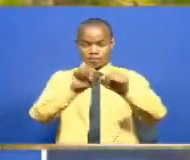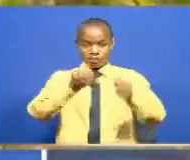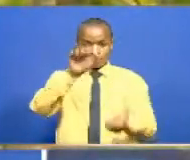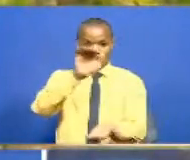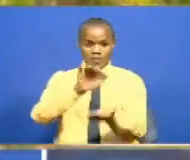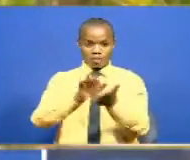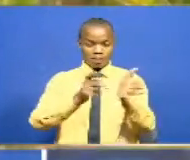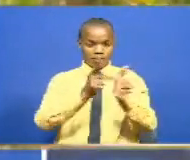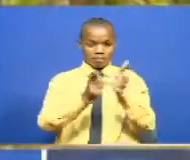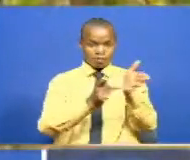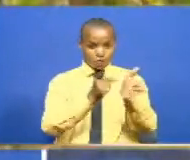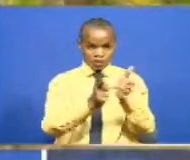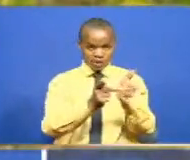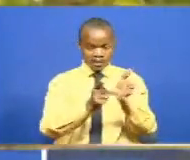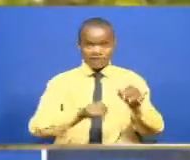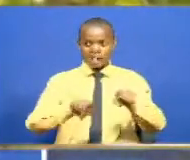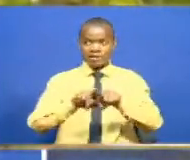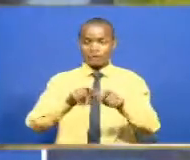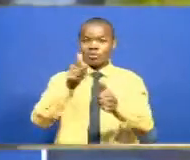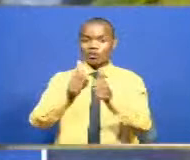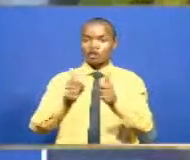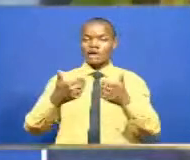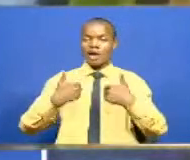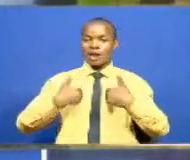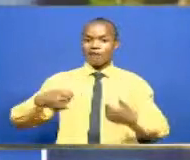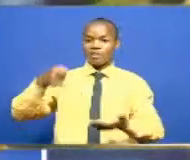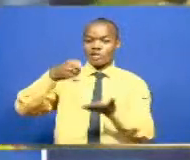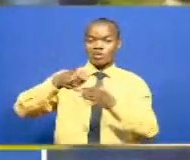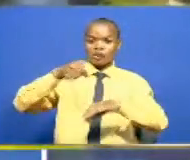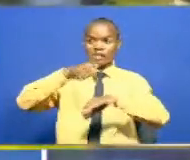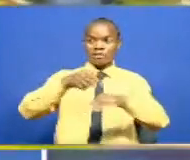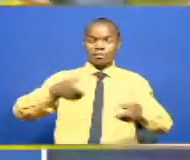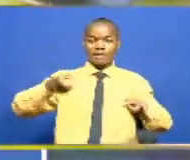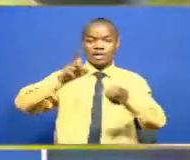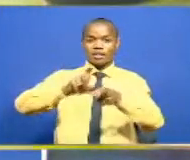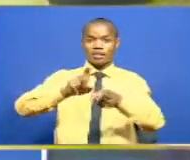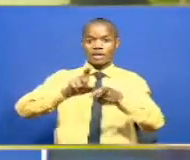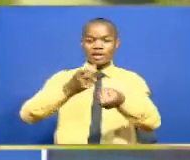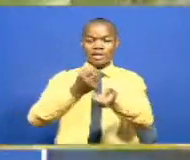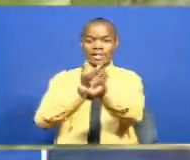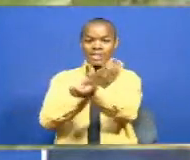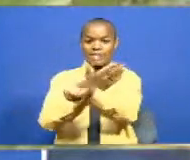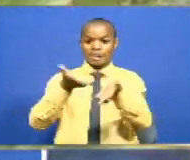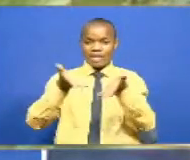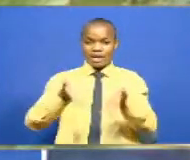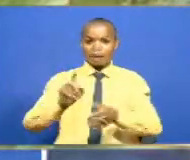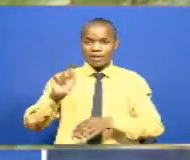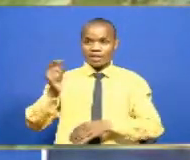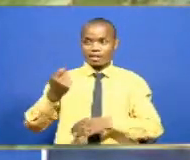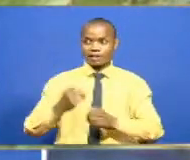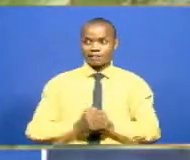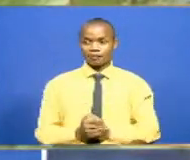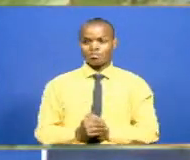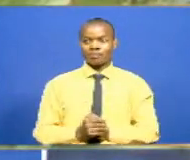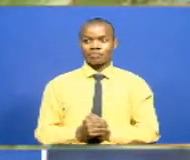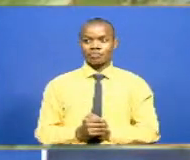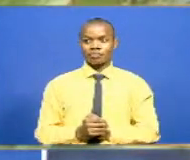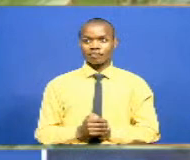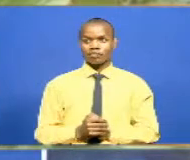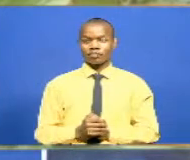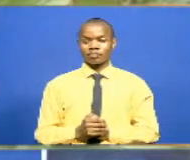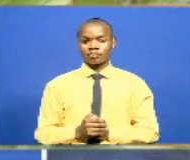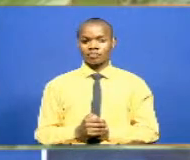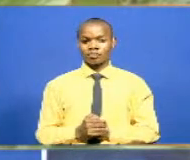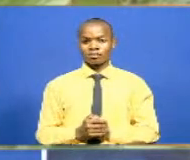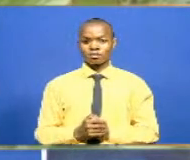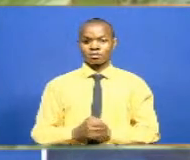ya aflatoxin ambayo imehusishwa na ongezeko la visa vya saratani humo nchini. These insect pests, they are the one that